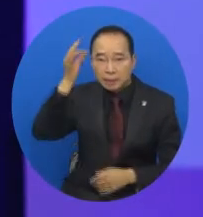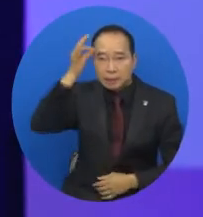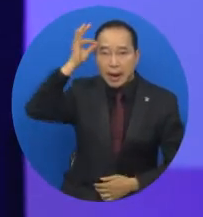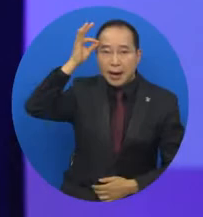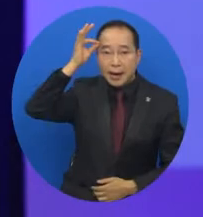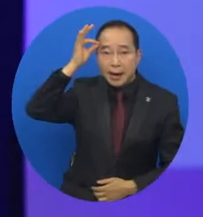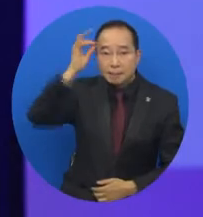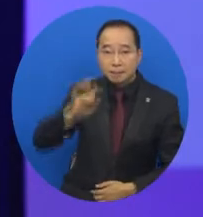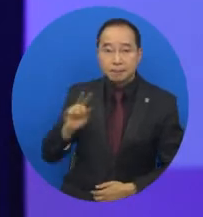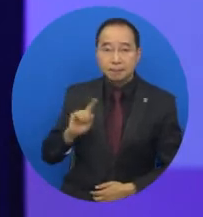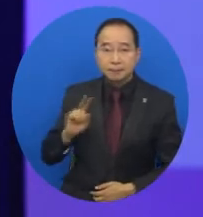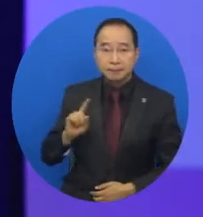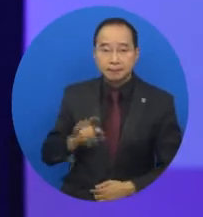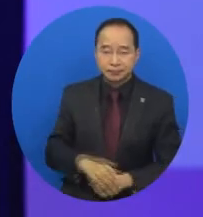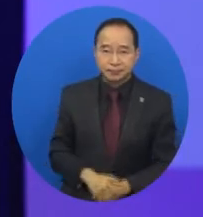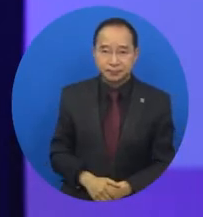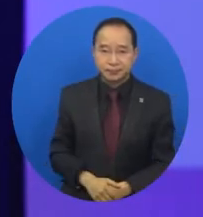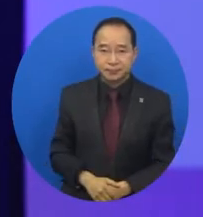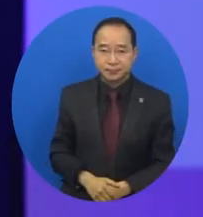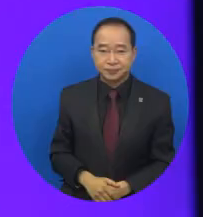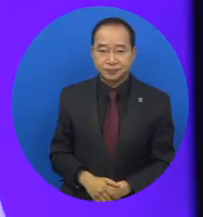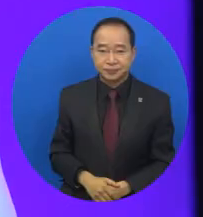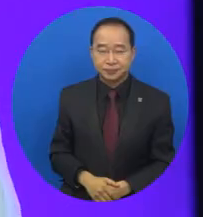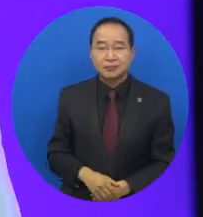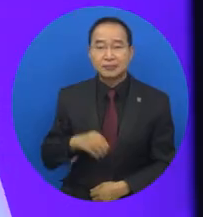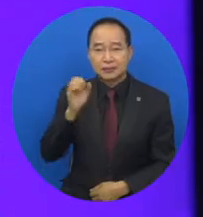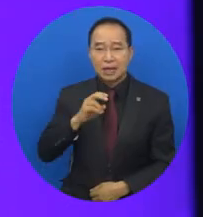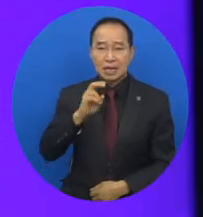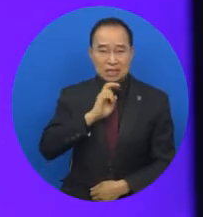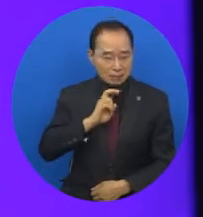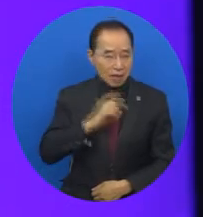제가 떠오른 게 있었습니다. 그게 뭐냐면 그냥